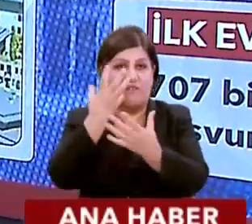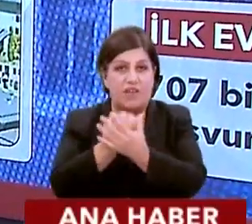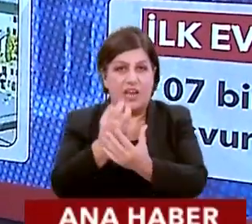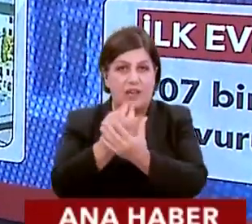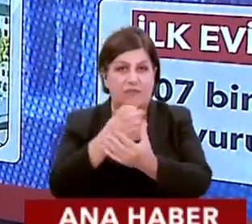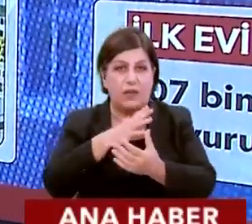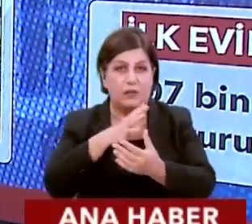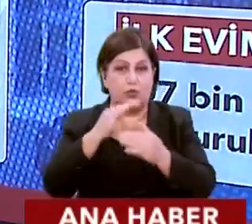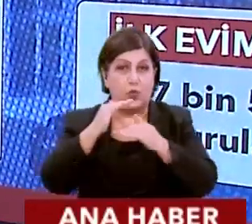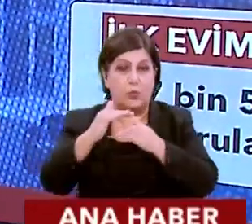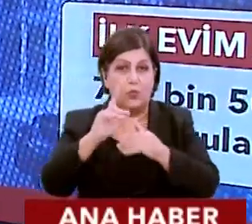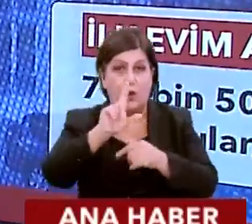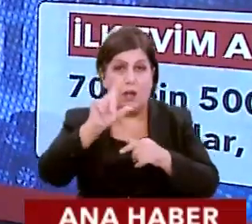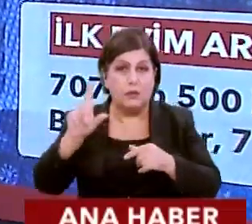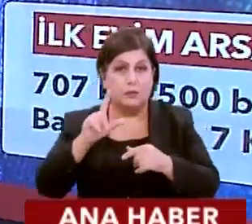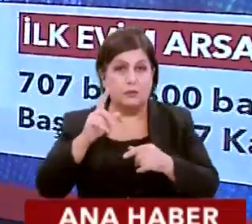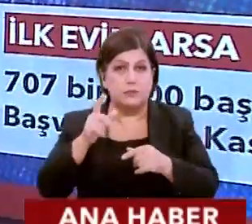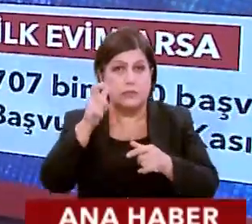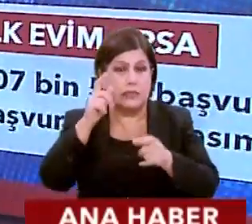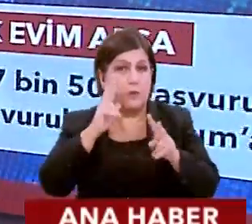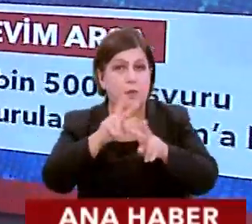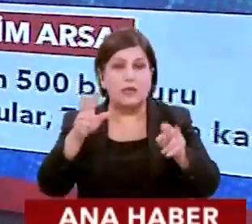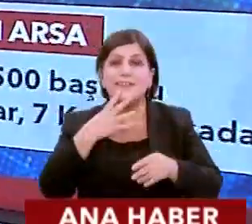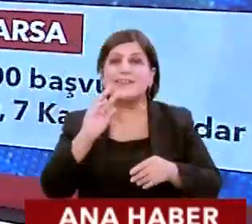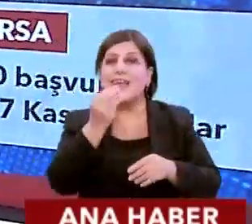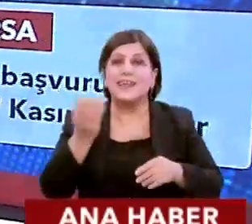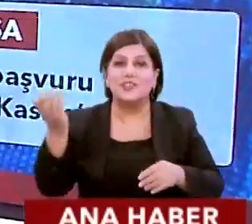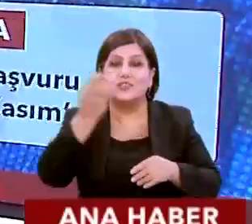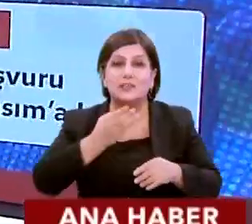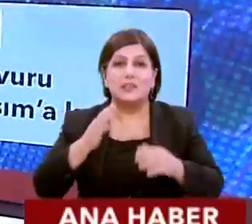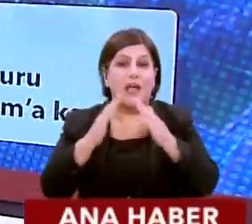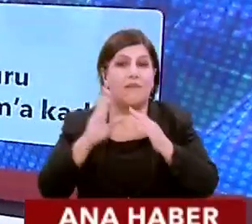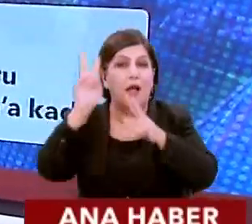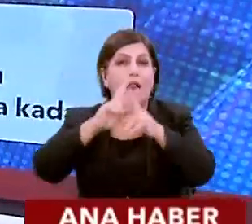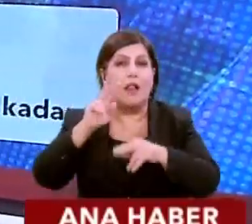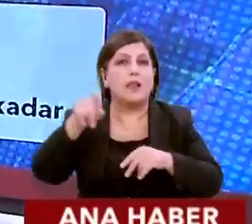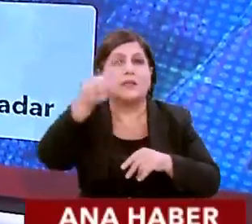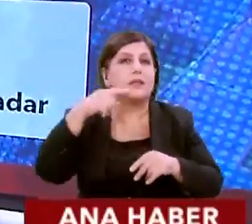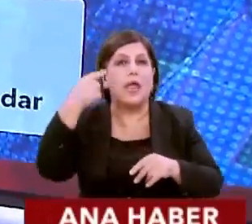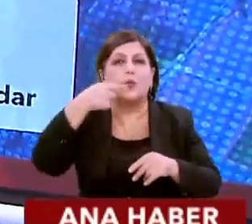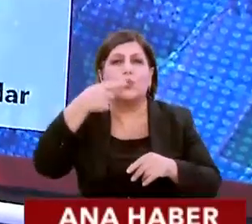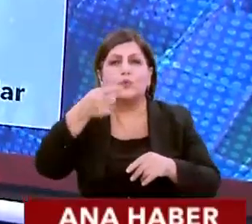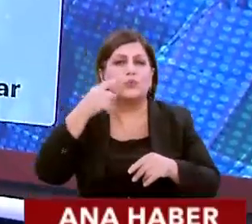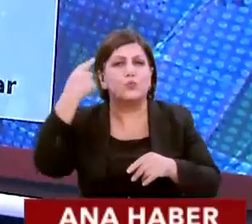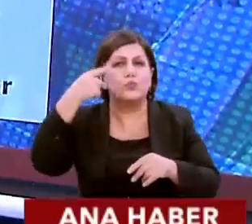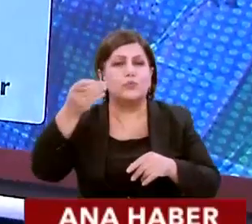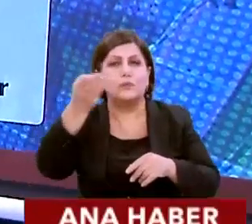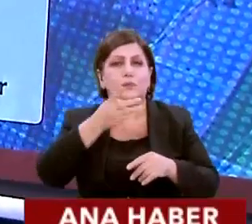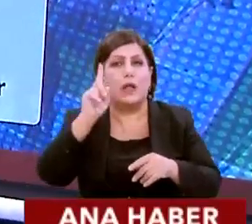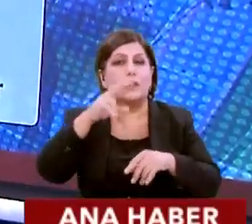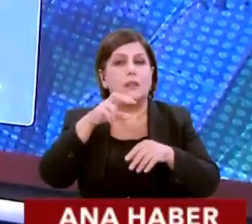Toplumu ilgilendiren bir mesele bu gençlerin ev hayaline Ne diyorsunuz Allah aşkına gençler